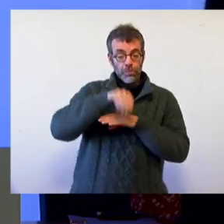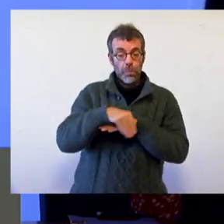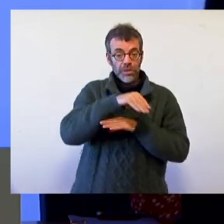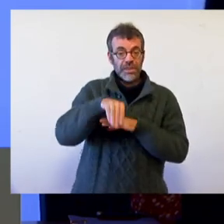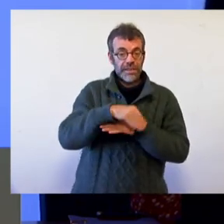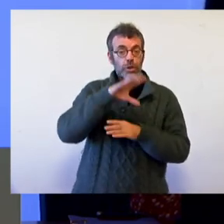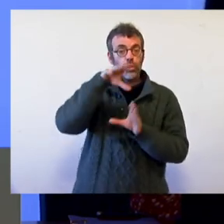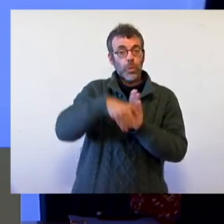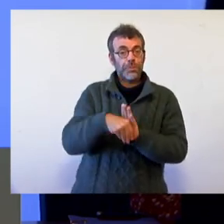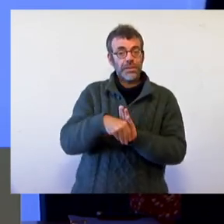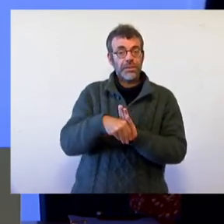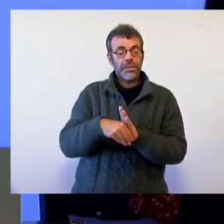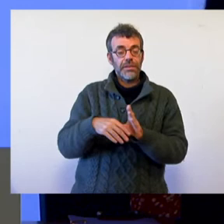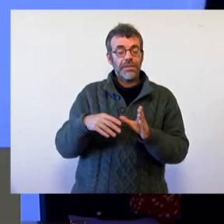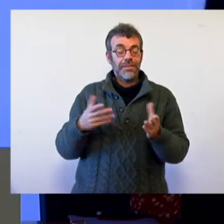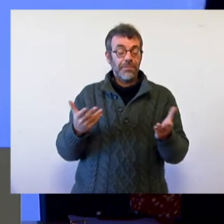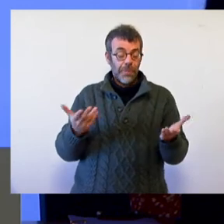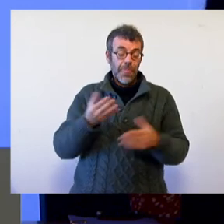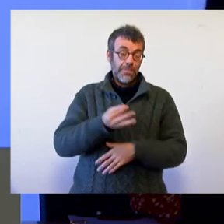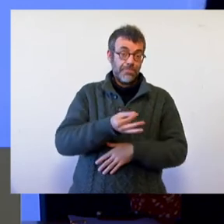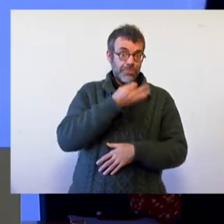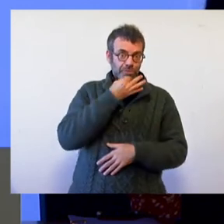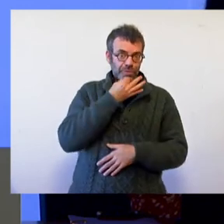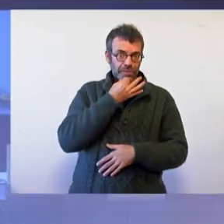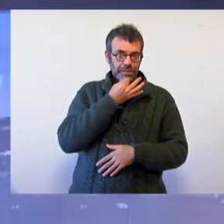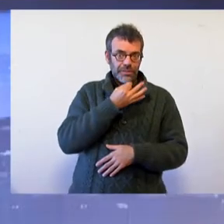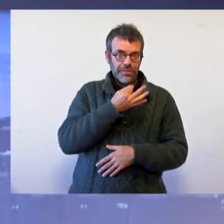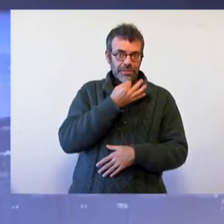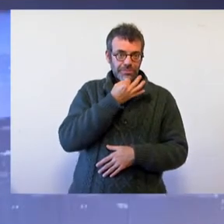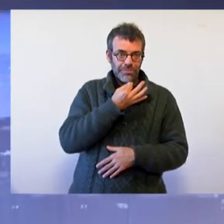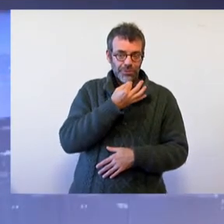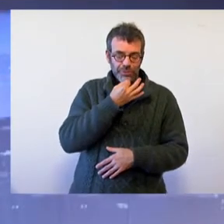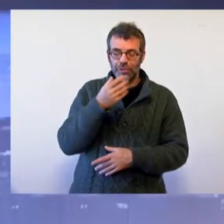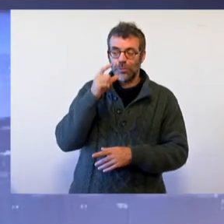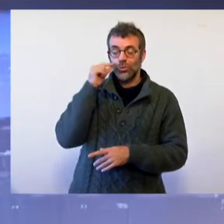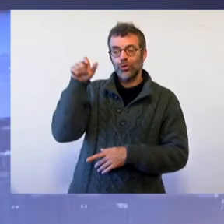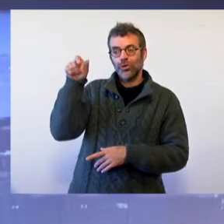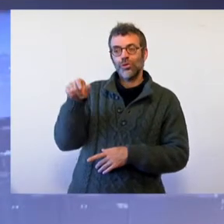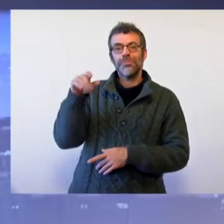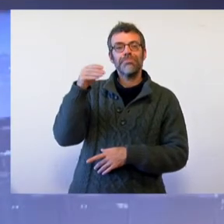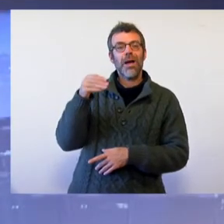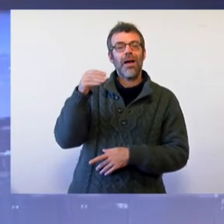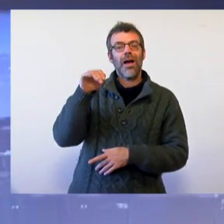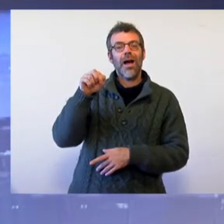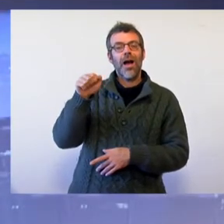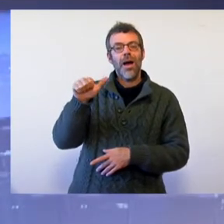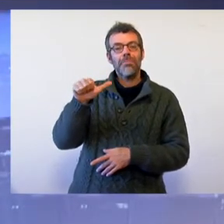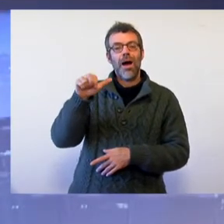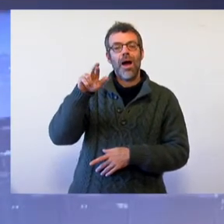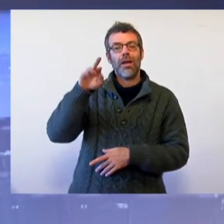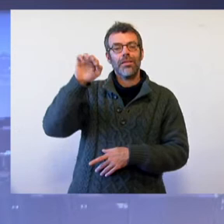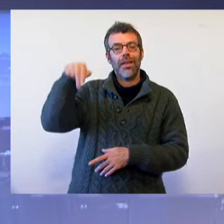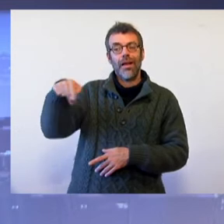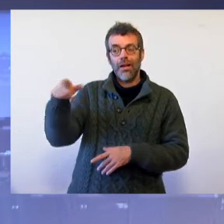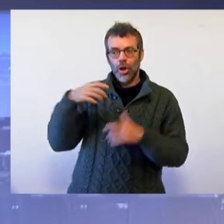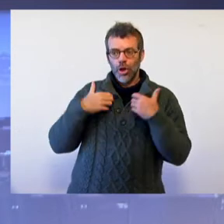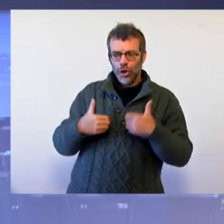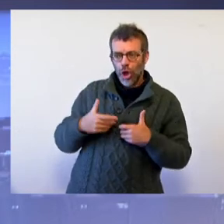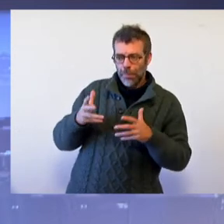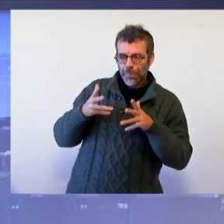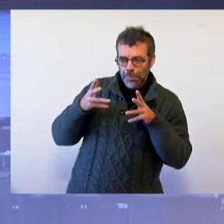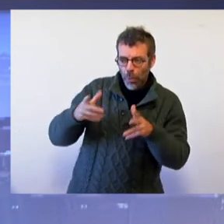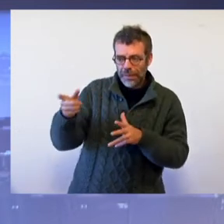donc, c'est une occasion extraordinaire, et M. Martin s'y emploie d'ores et déjà, de mobiliser nos clubs, d'essayer